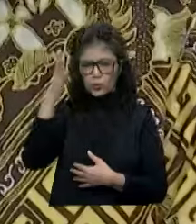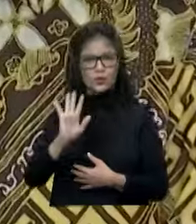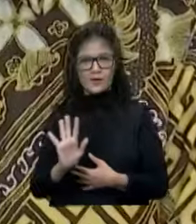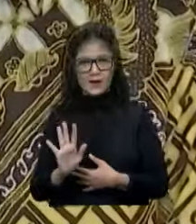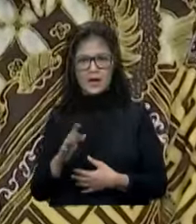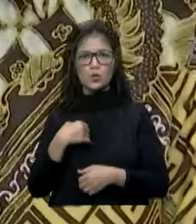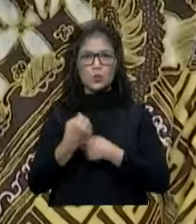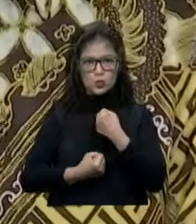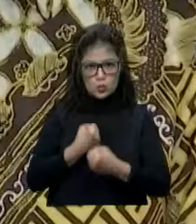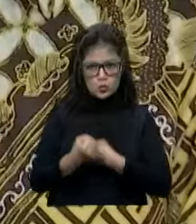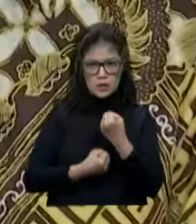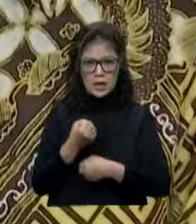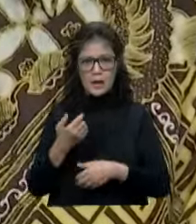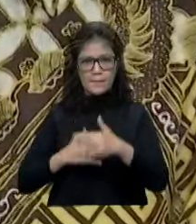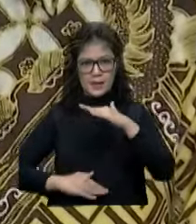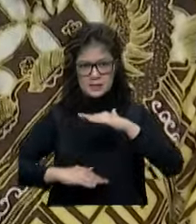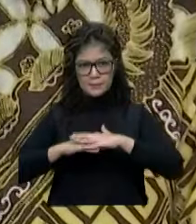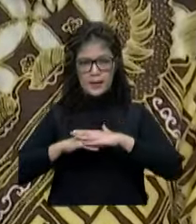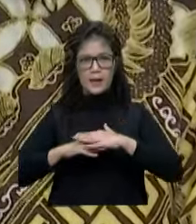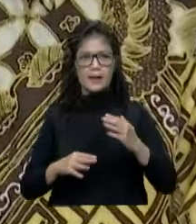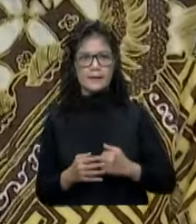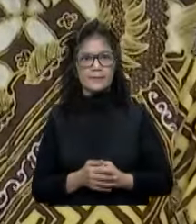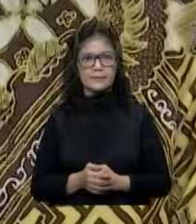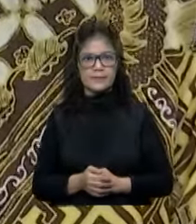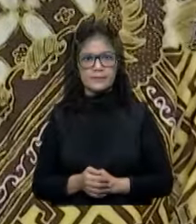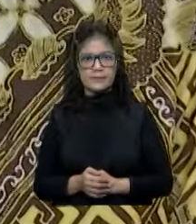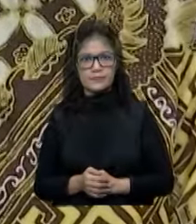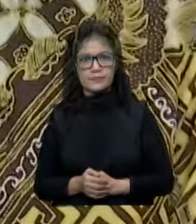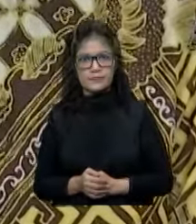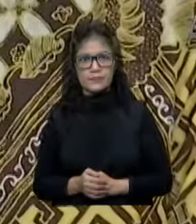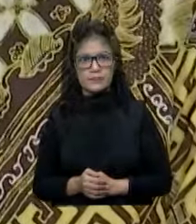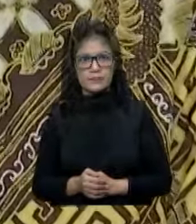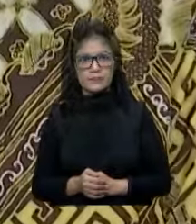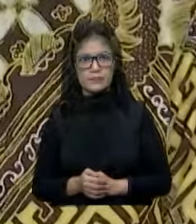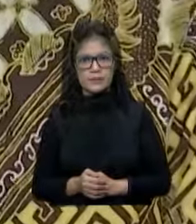Kalau cukup ya, itu juga diminta dari akhir ya Presiden dan